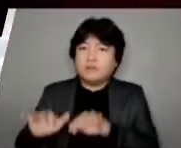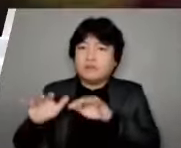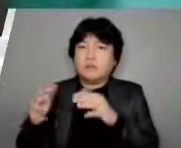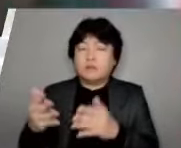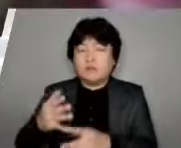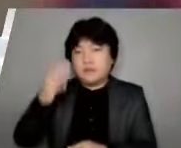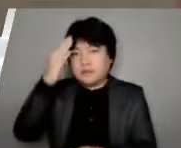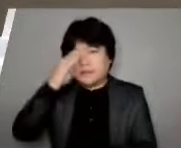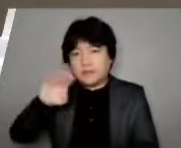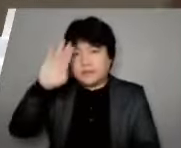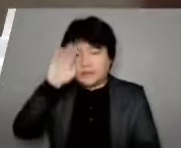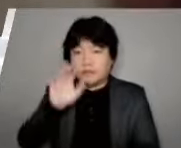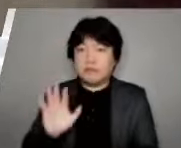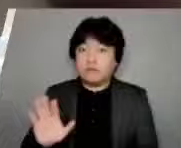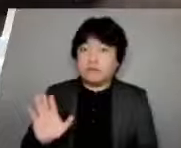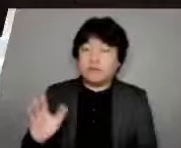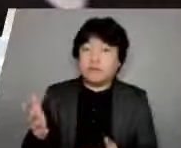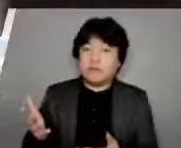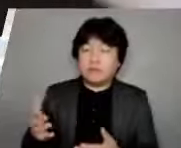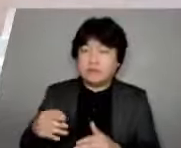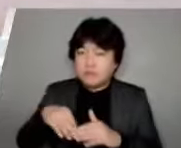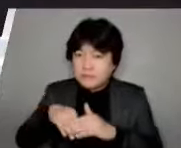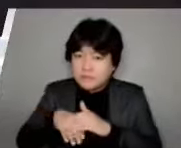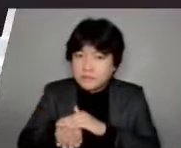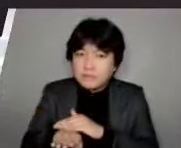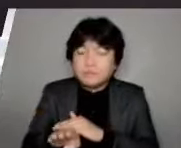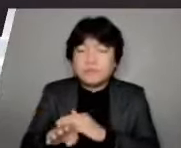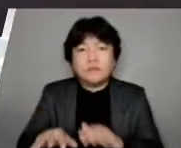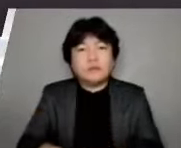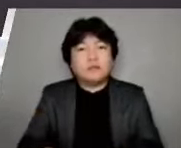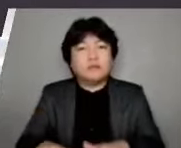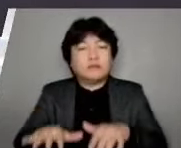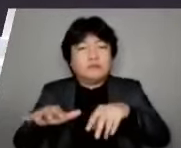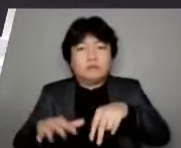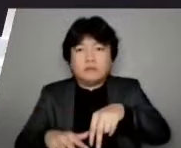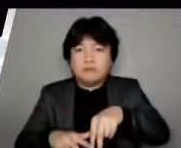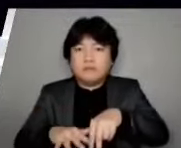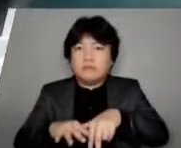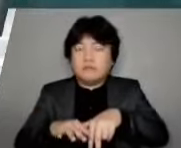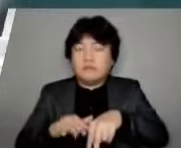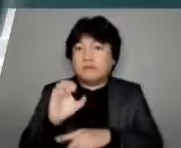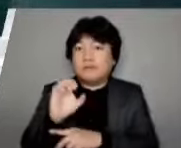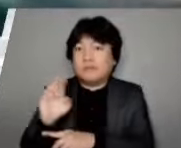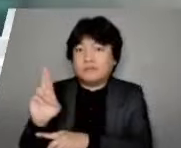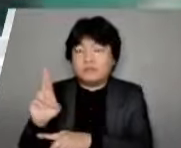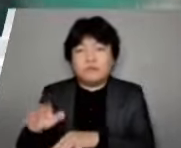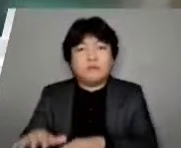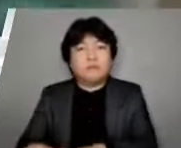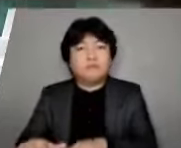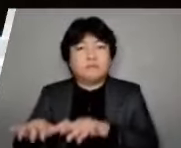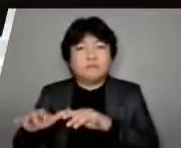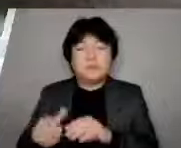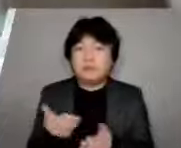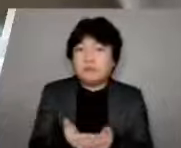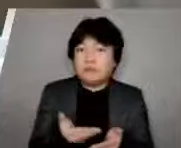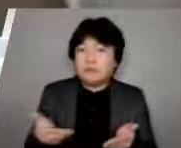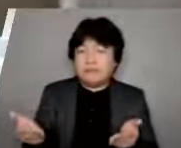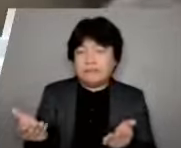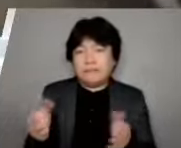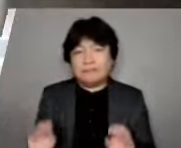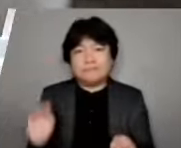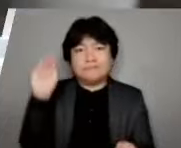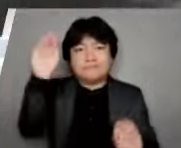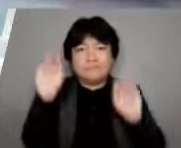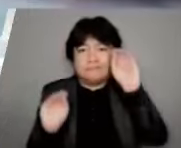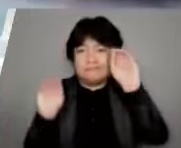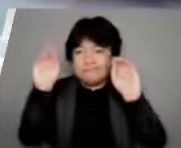bahay, hanggang 20 ang baha, pati ang kanilang CR, lubog. Kaya ang kanilang gamit, inangat na nila para di